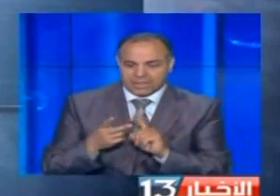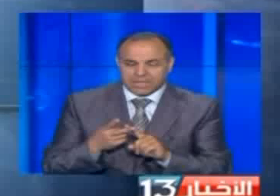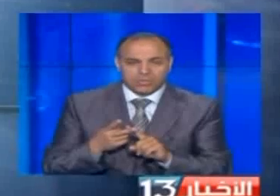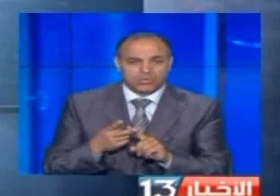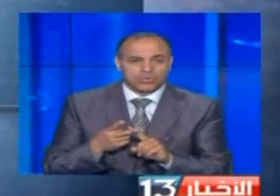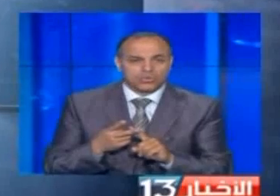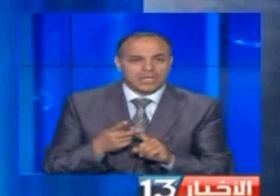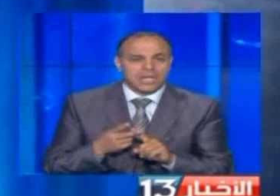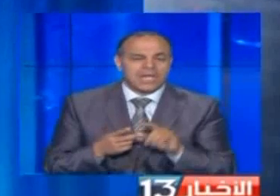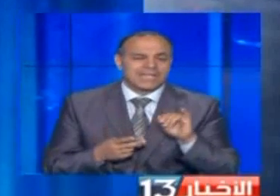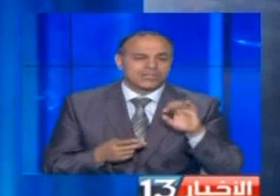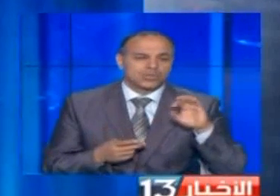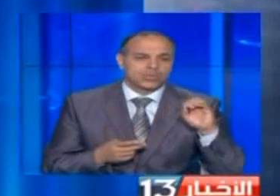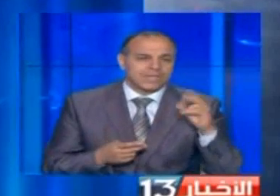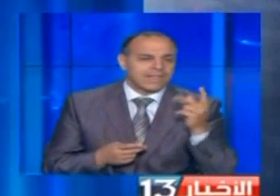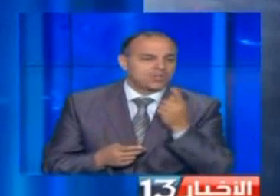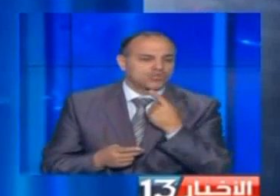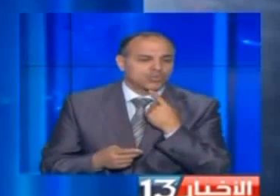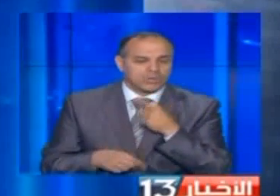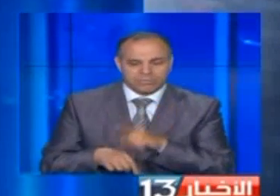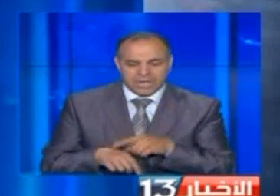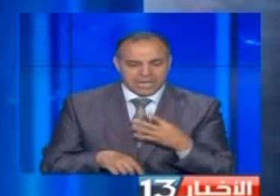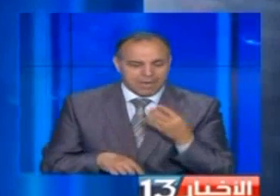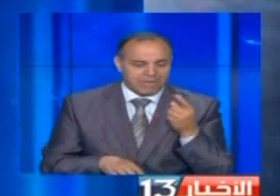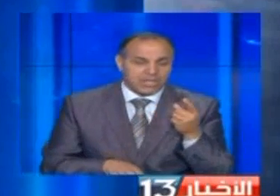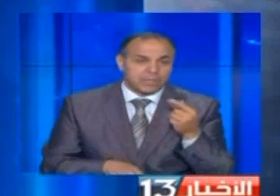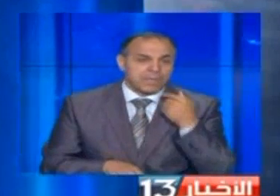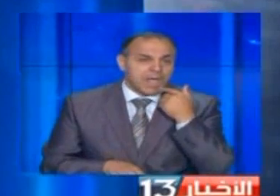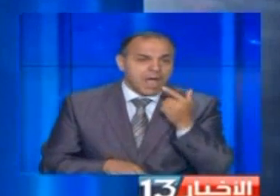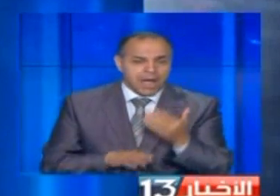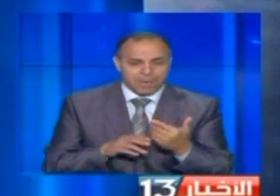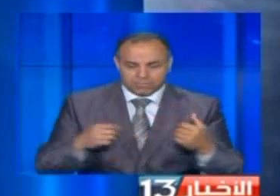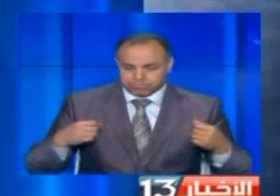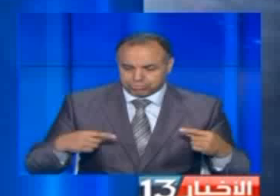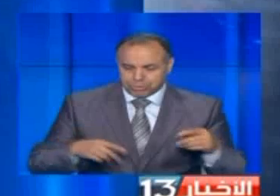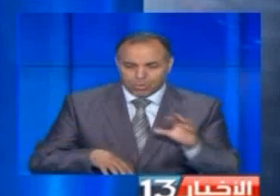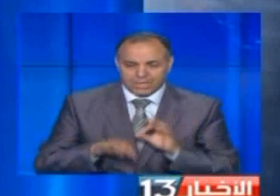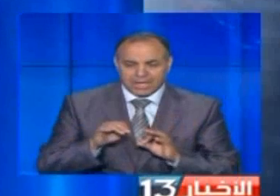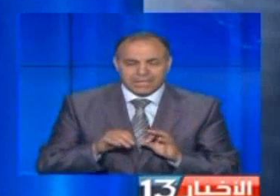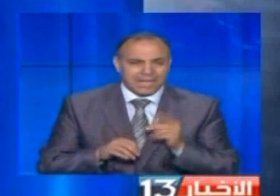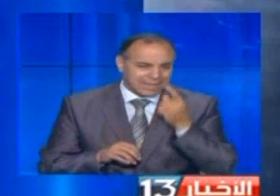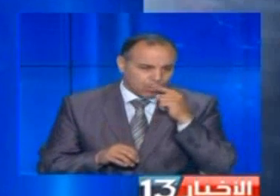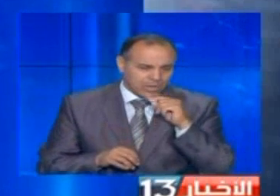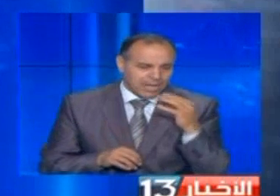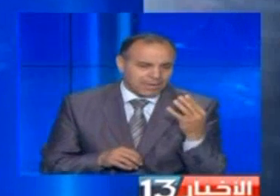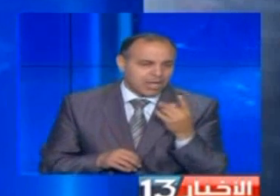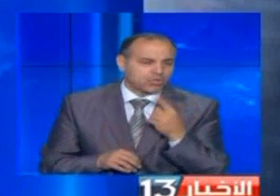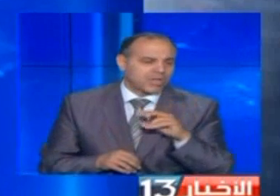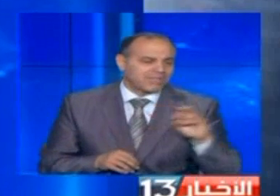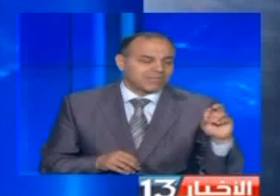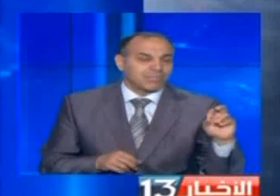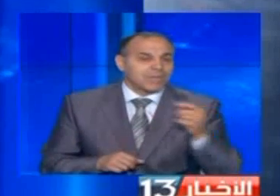نظيره الإستوني في 3 جوان على الساعة 4 بعد الظهر قبل ملاقاة منتخب تايوان في 4 من الشهر الشهر